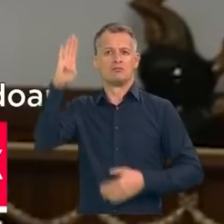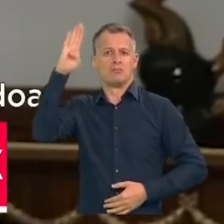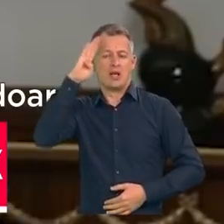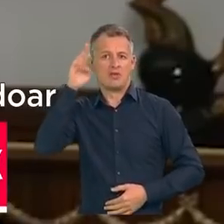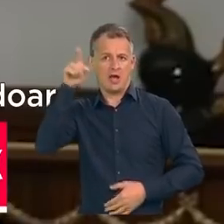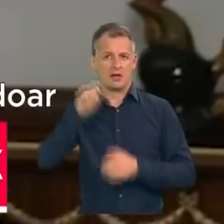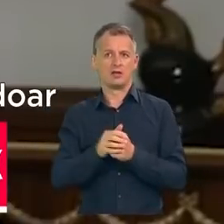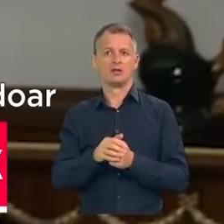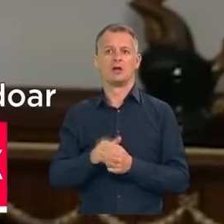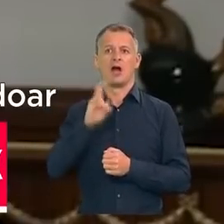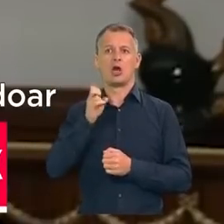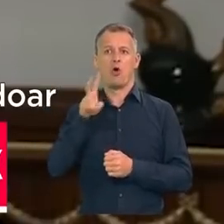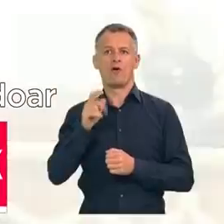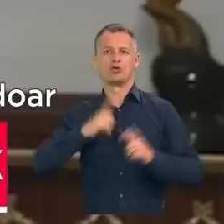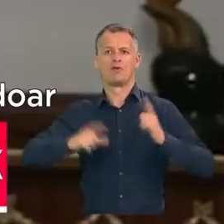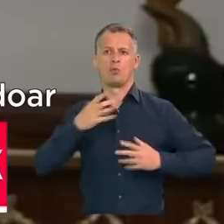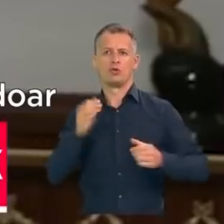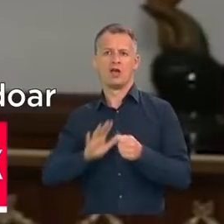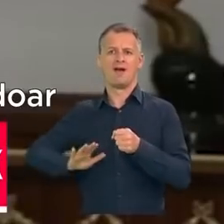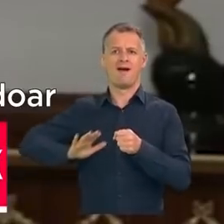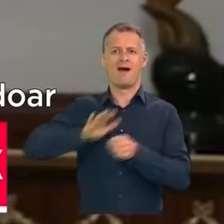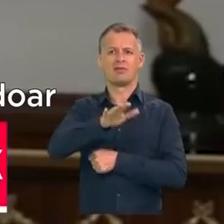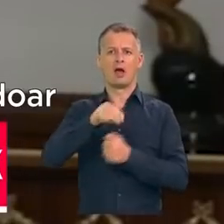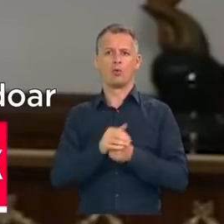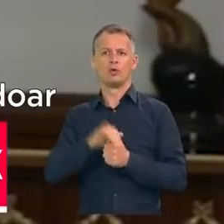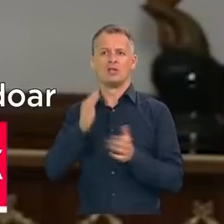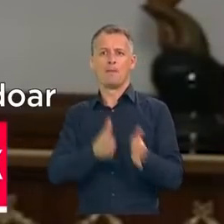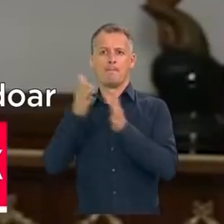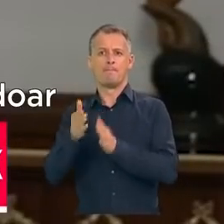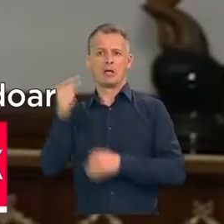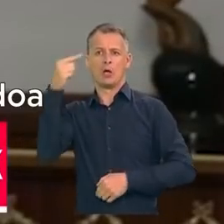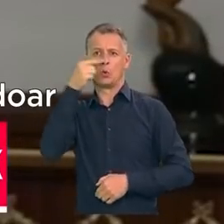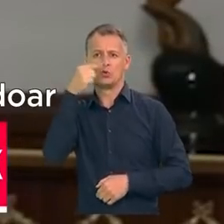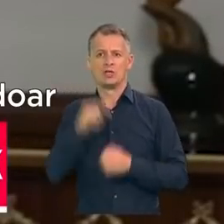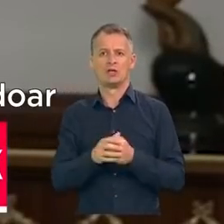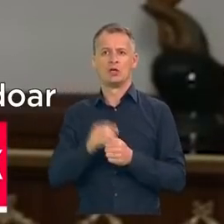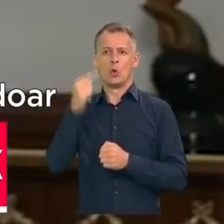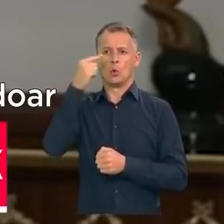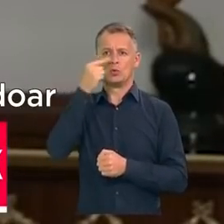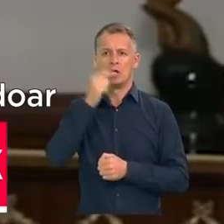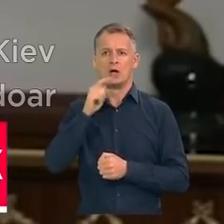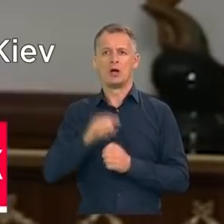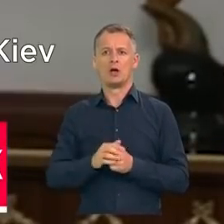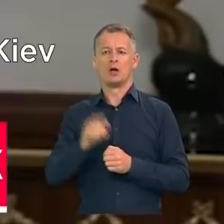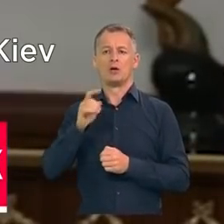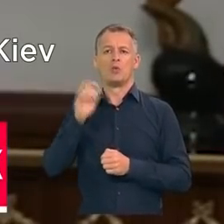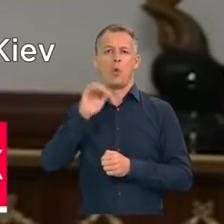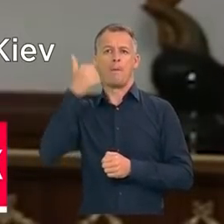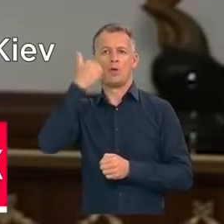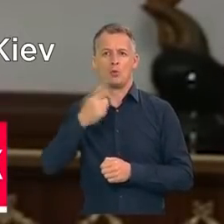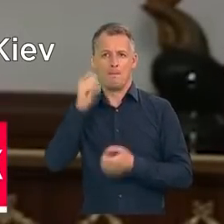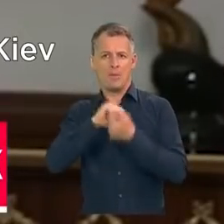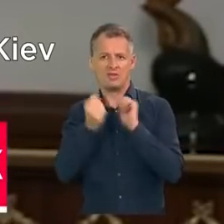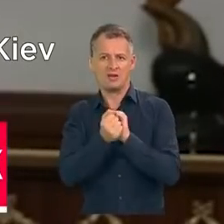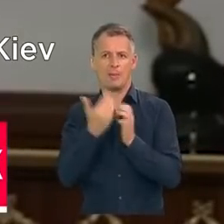в області. Харків пережив. Росія вже програла не тільки битву за Харків, не тільки битву